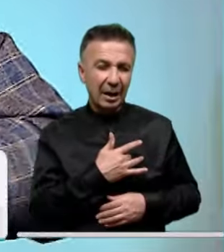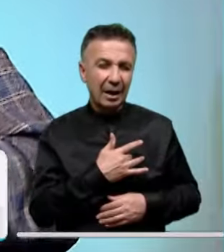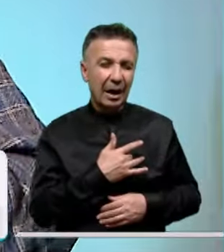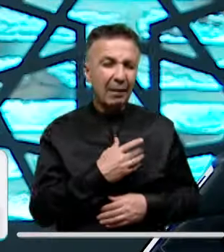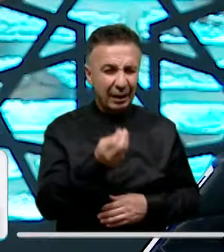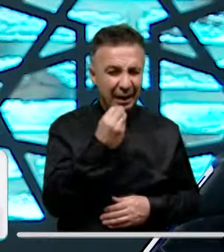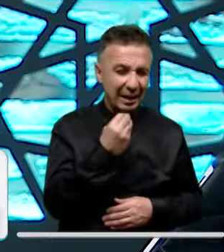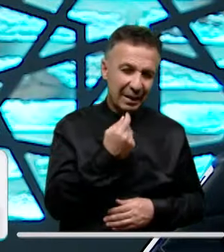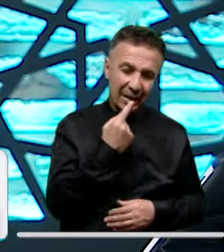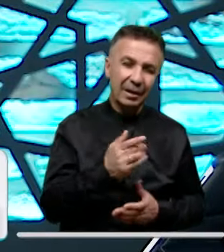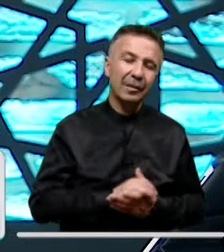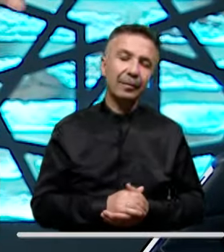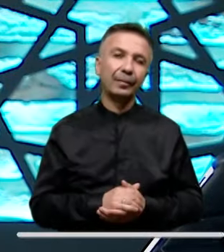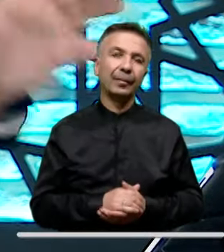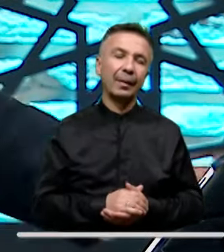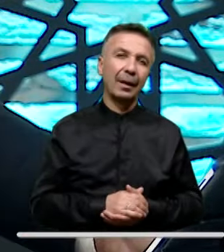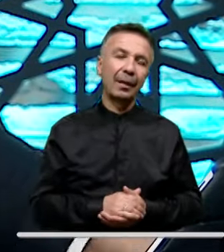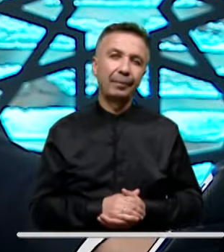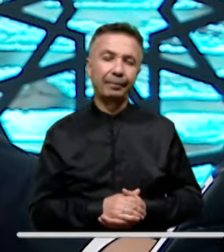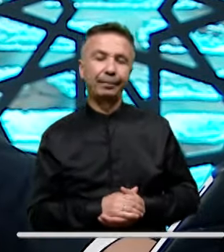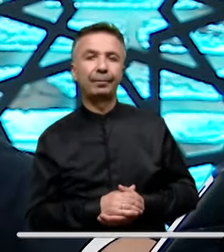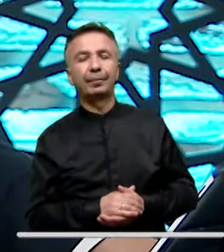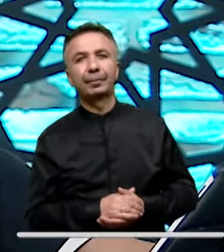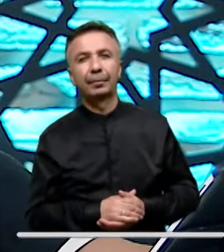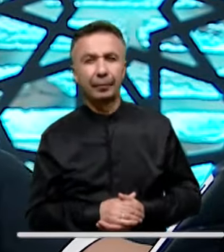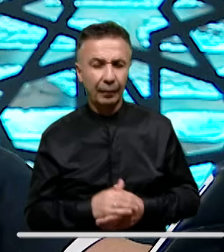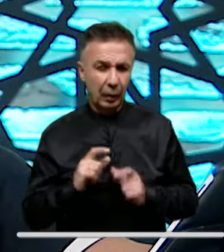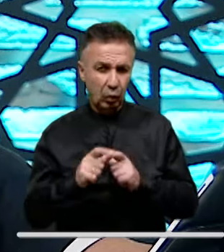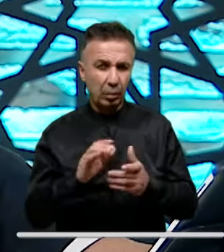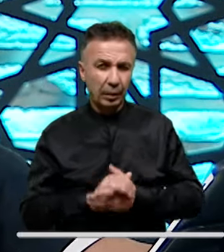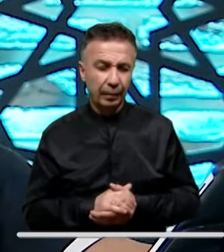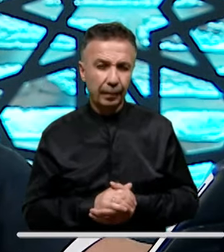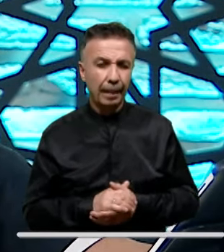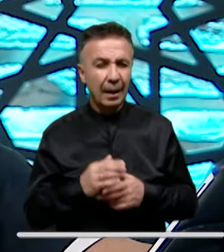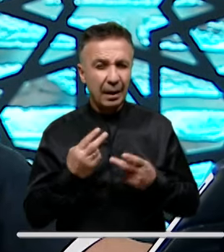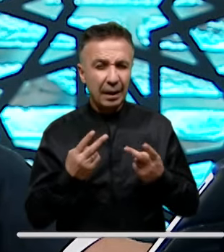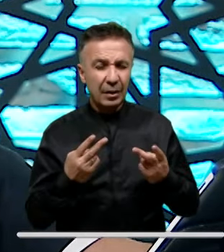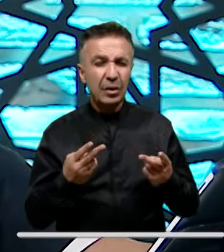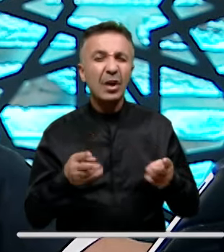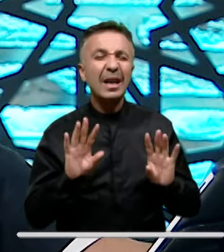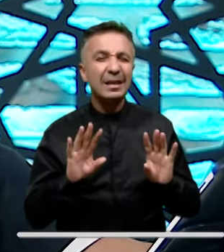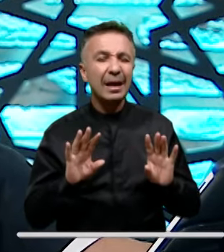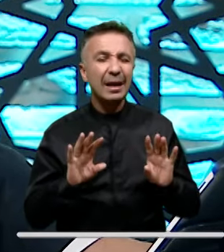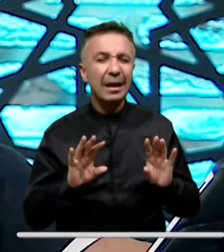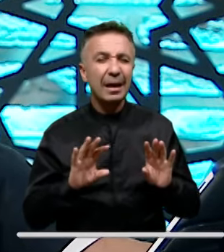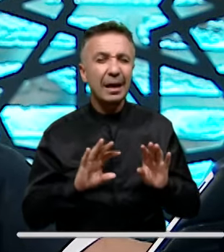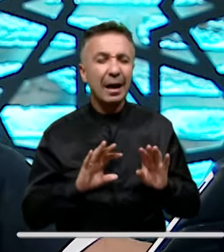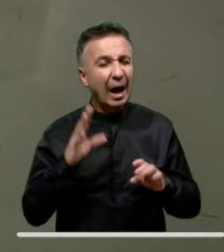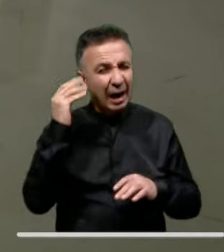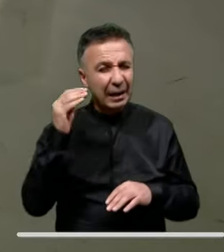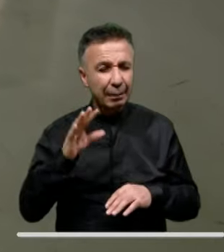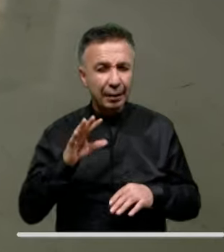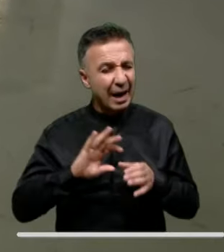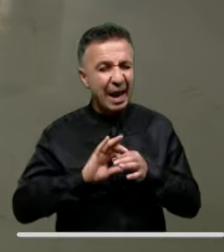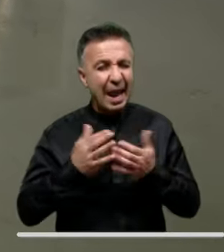diyedir. Bir kelimeyle ya da bir iki kelimeyle isteyeceğim hocam. Sevim Hanım demiş ki, caiz değil ne anlama geliyor? Bu